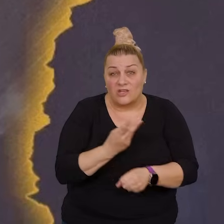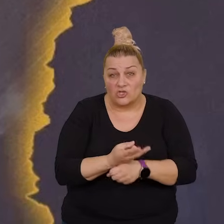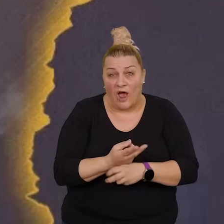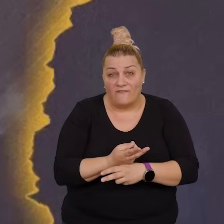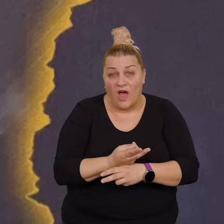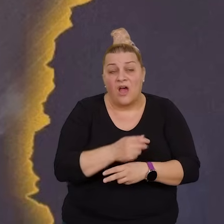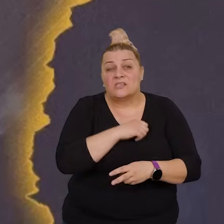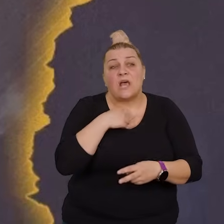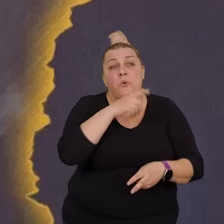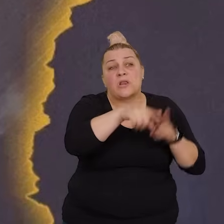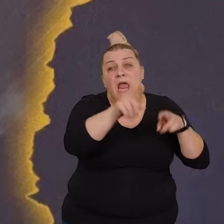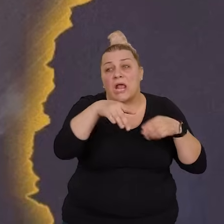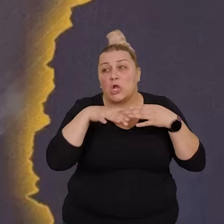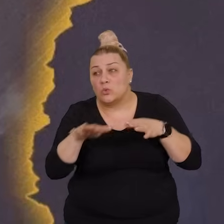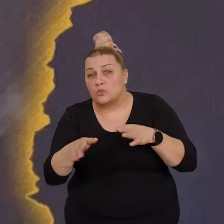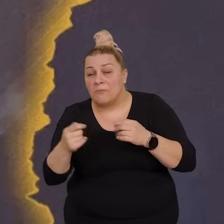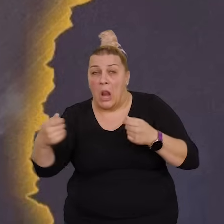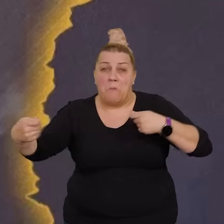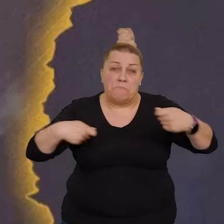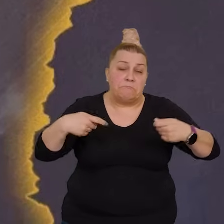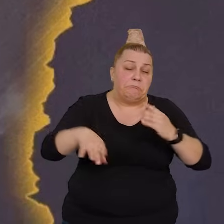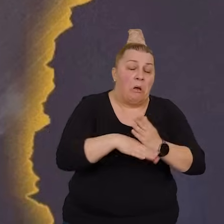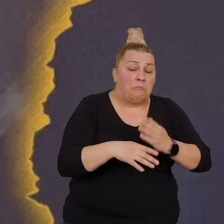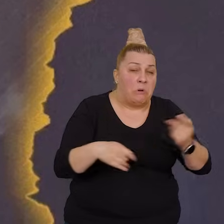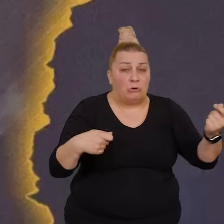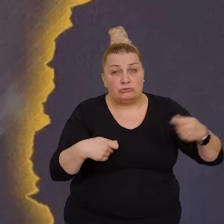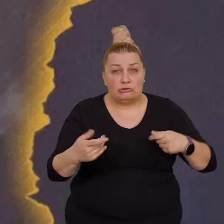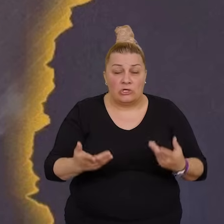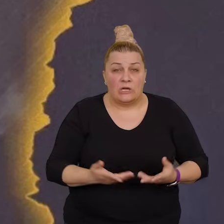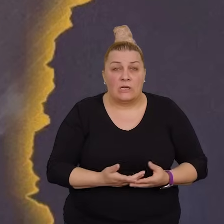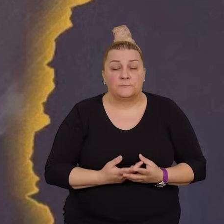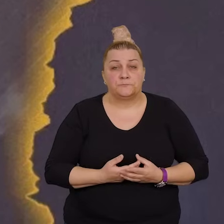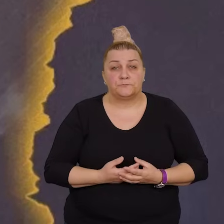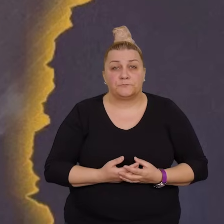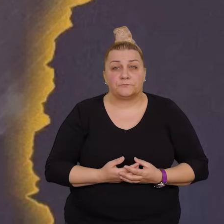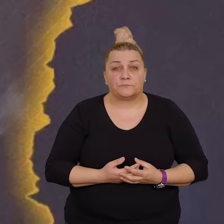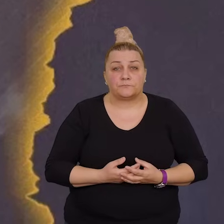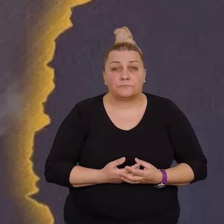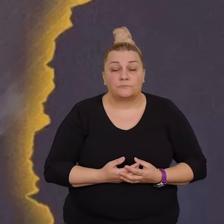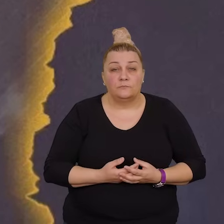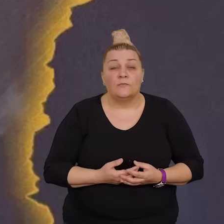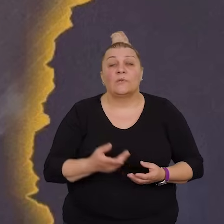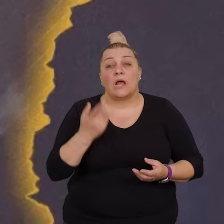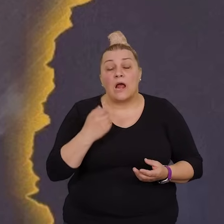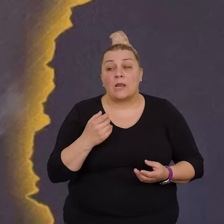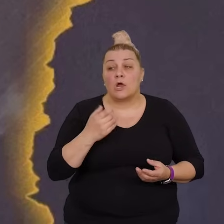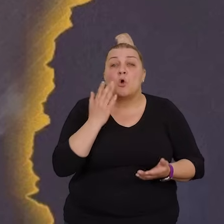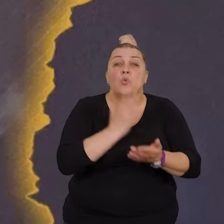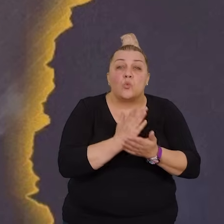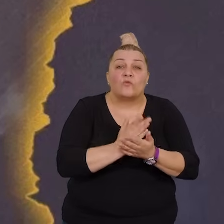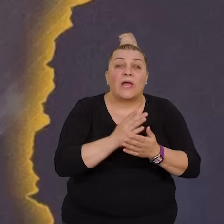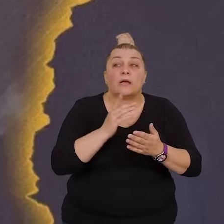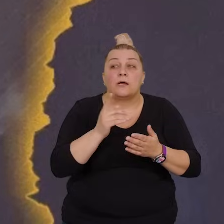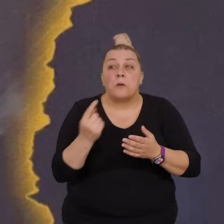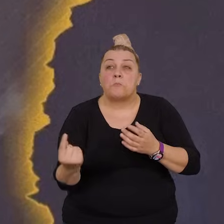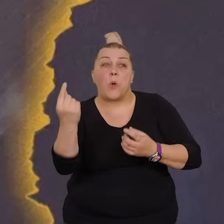firmi gdje poznajete direktore ili ljude koji odlučuju o tome da li vam mogu nešto malo pomoći ili ne. Međutim, kažem, uvijek se naći dobrih ljudi. Ja